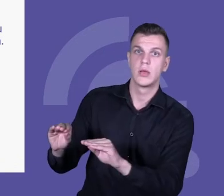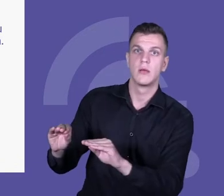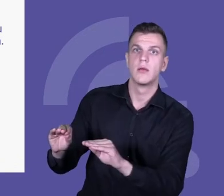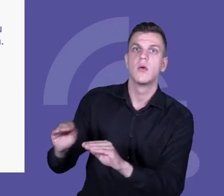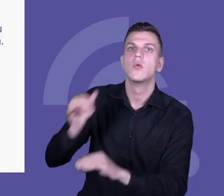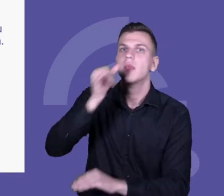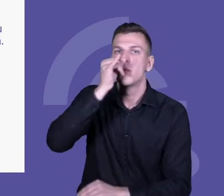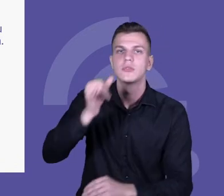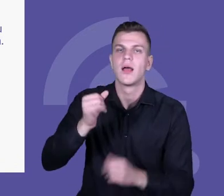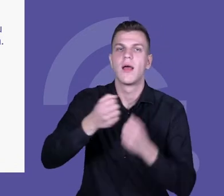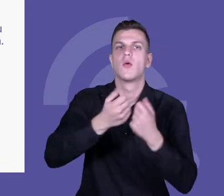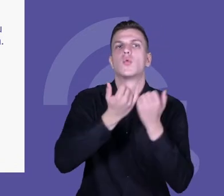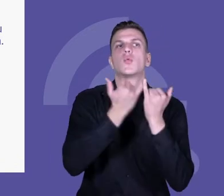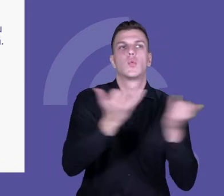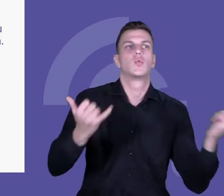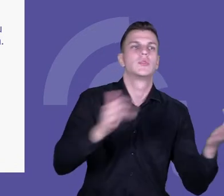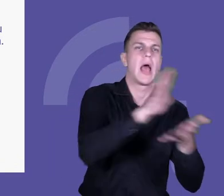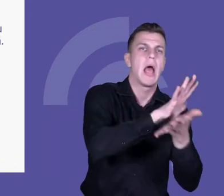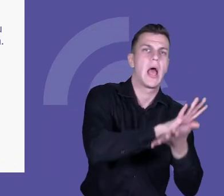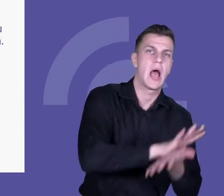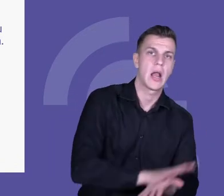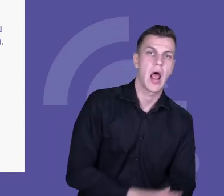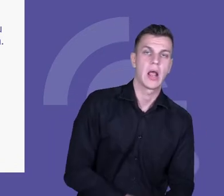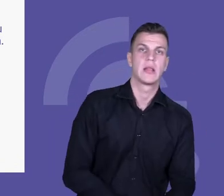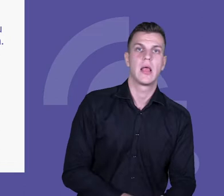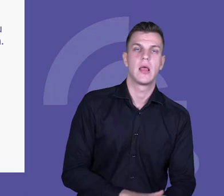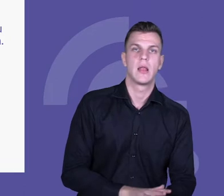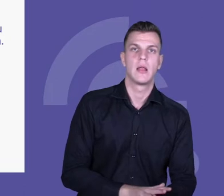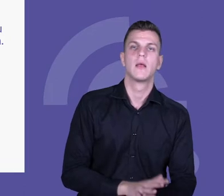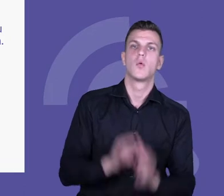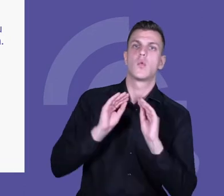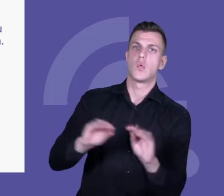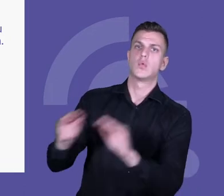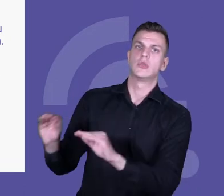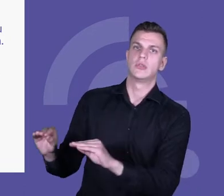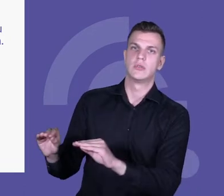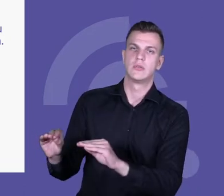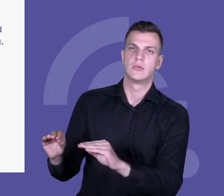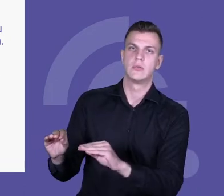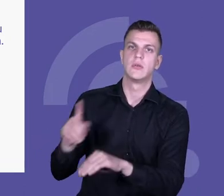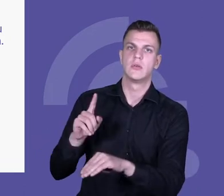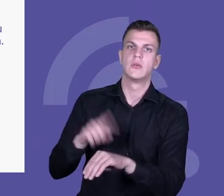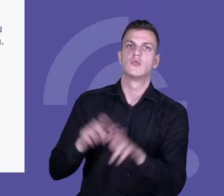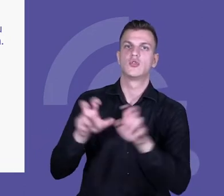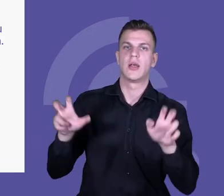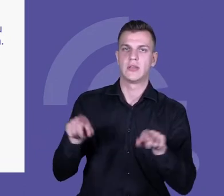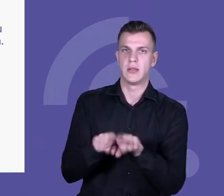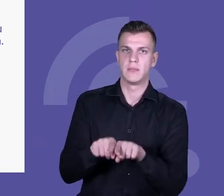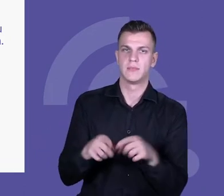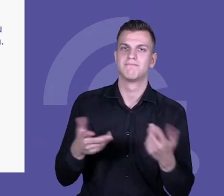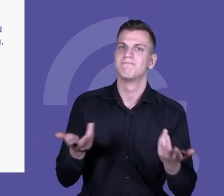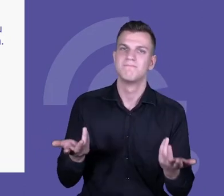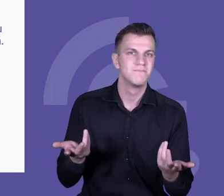kilkunastu kompetencji w szkole, która nadal jest przedmiotową szkołą. Pamiętamy o tym przecież. W związku z tym